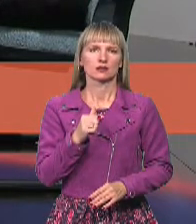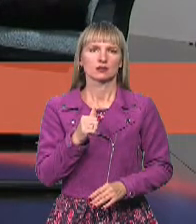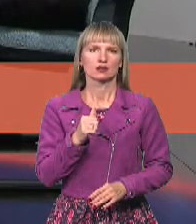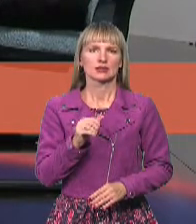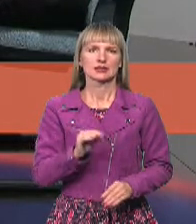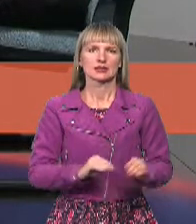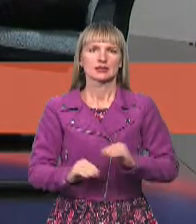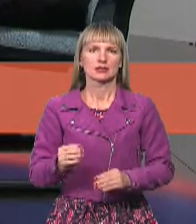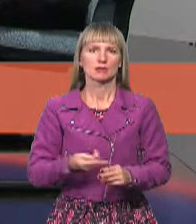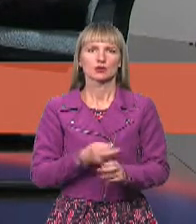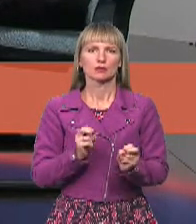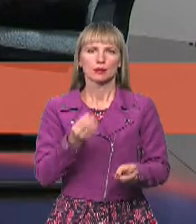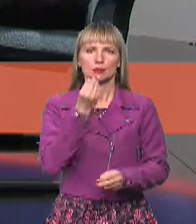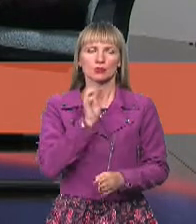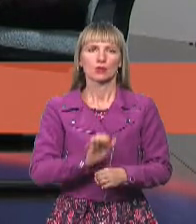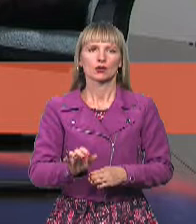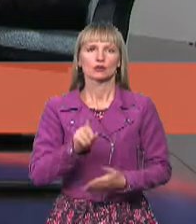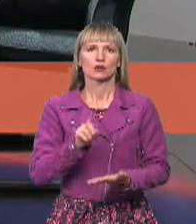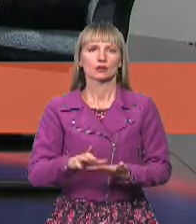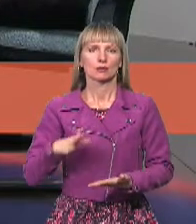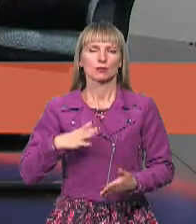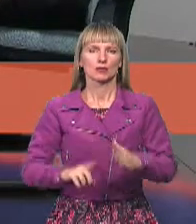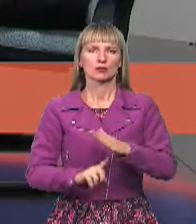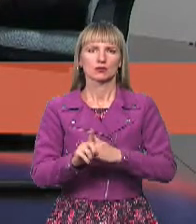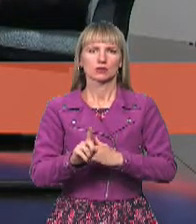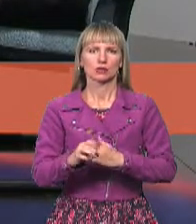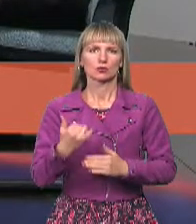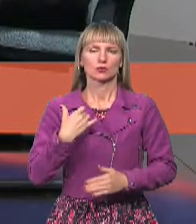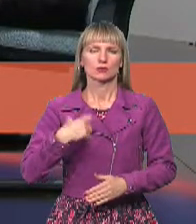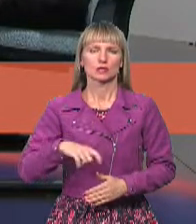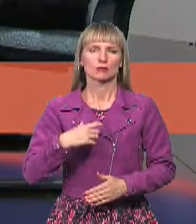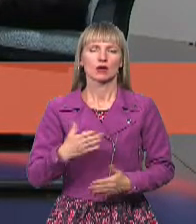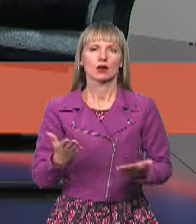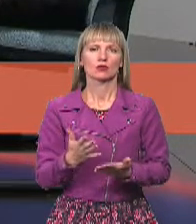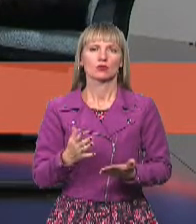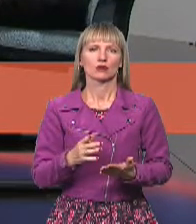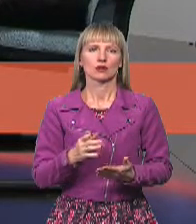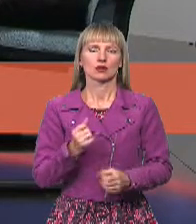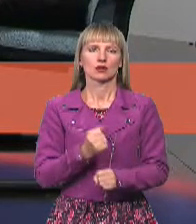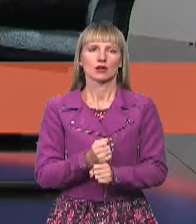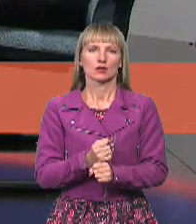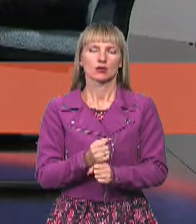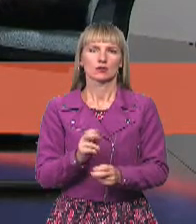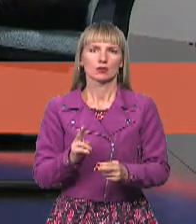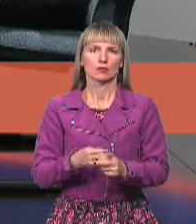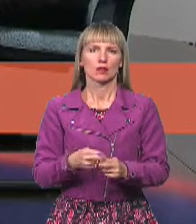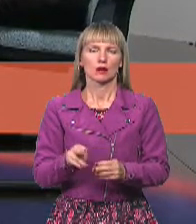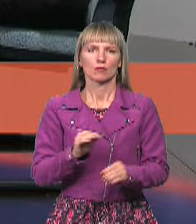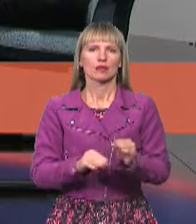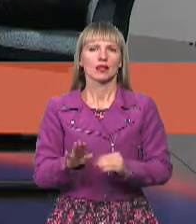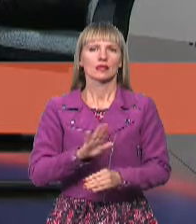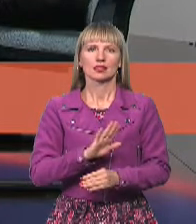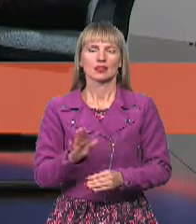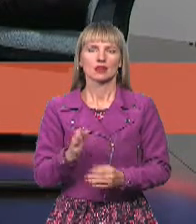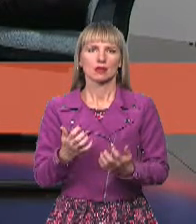в систему безопасности пищевых продуктов должны были внедрить в себя операторы рынка, которые занимаются переработкой необработанных пищевых продуктов.